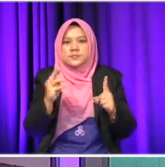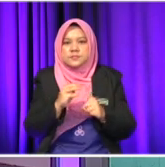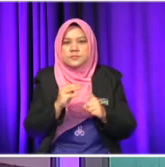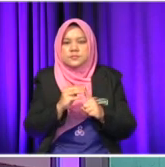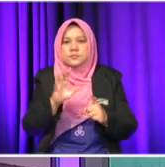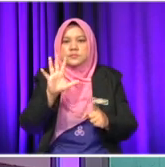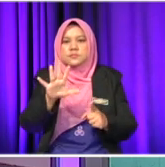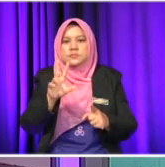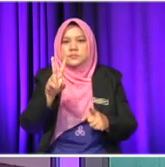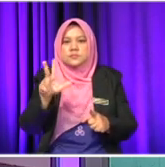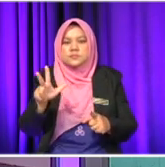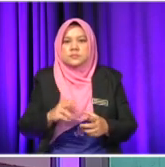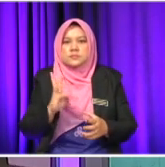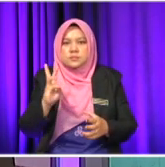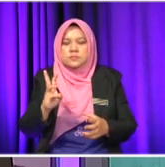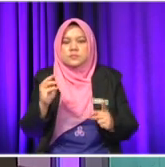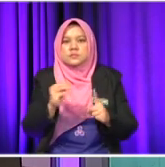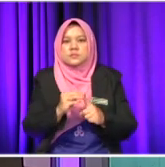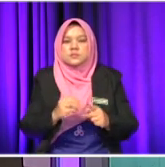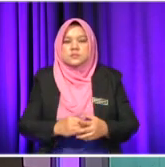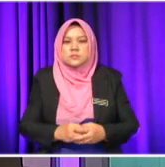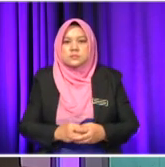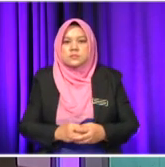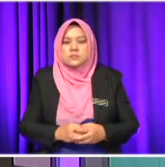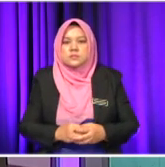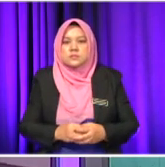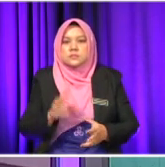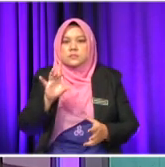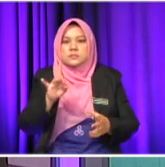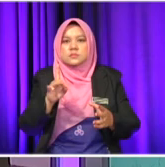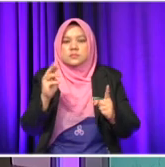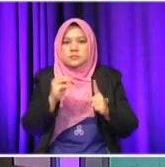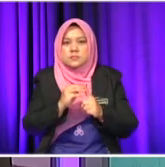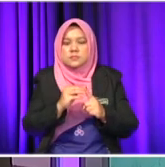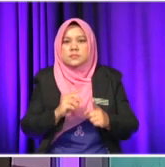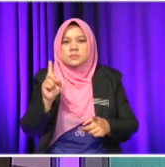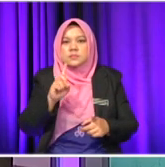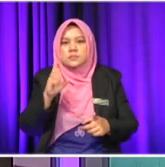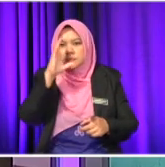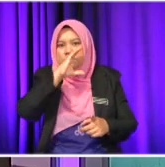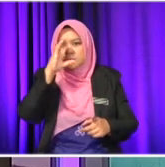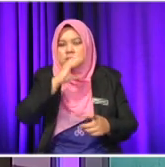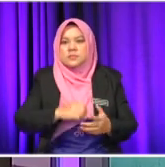dua empat nomor kah ada Oke mereka penuh 8 markas dua Mereka lagi